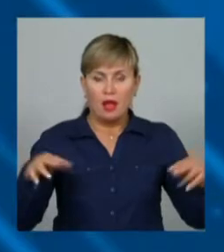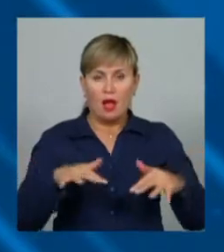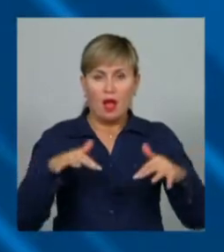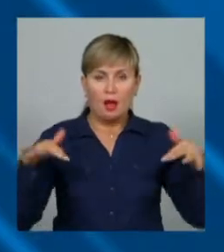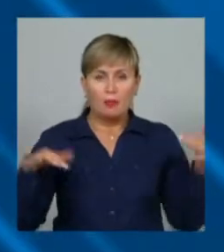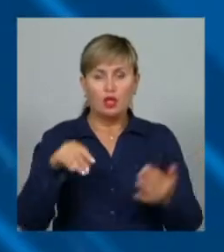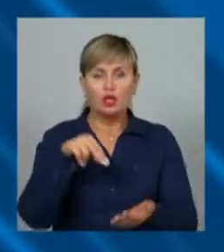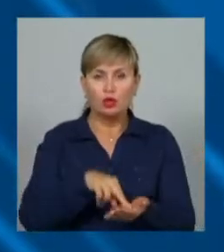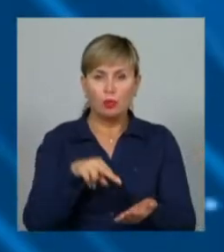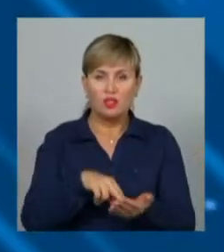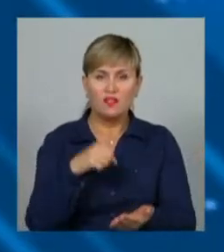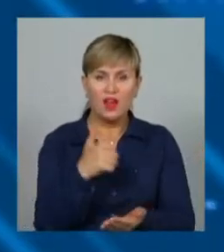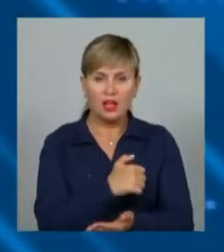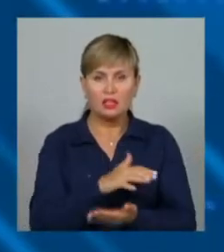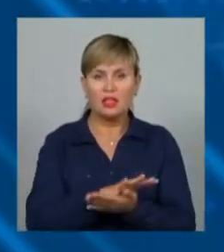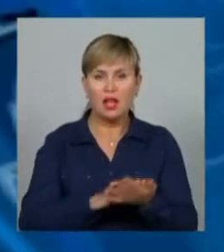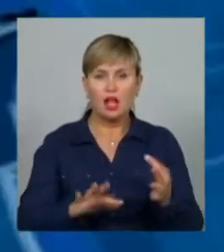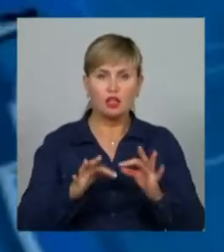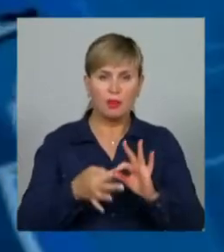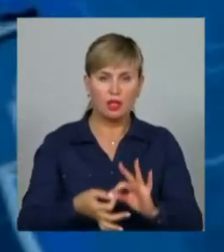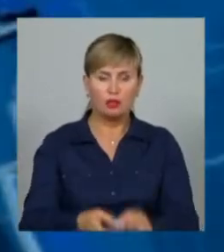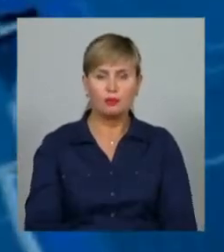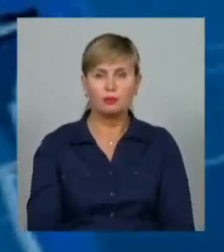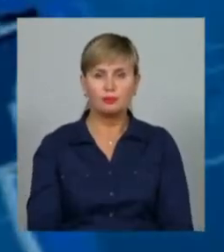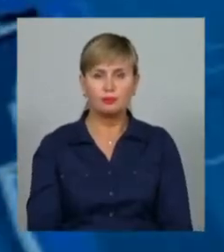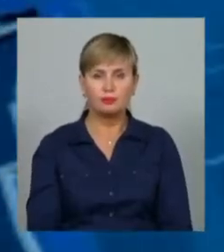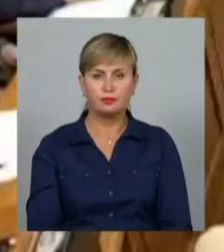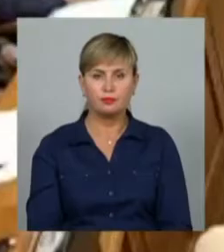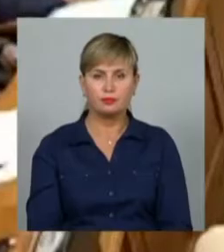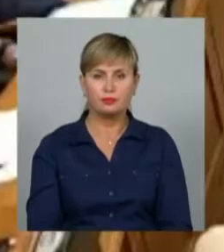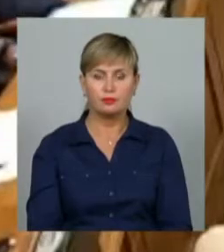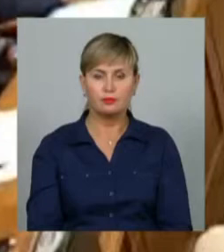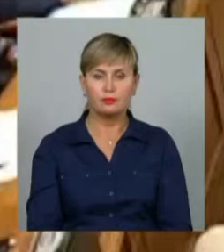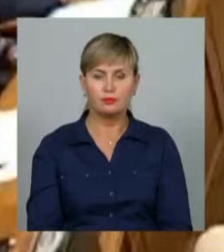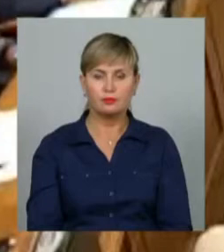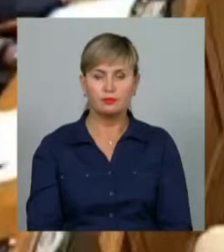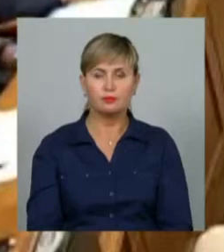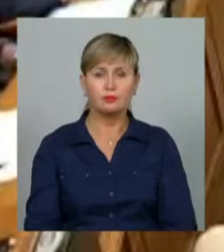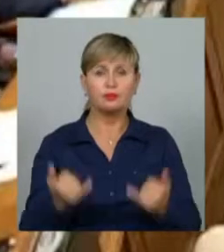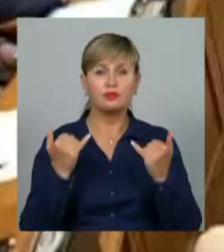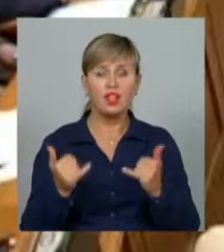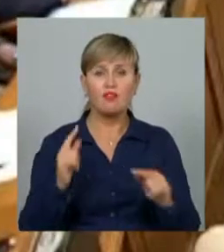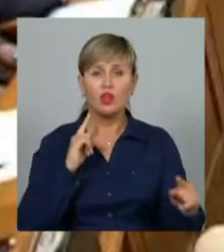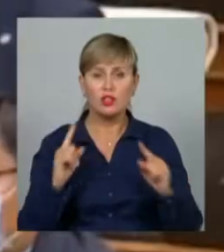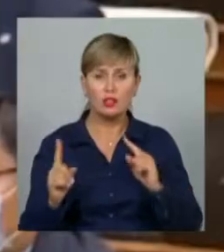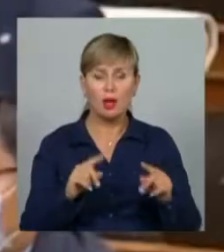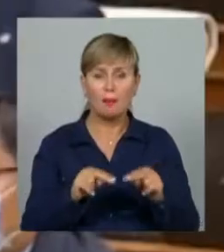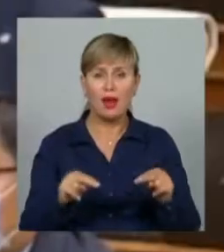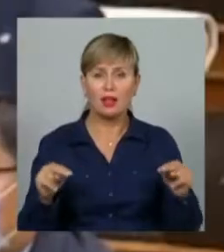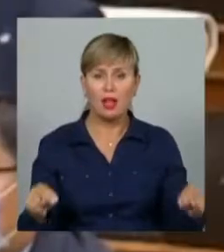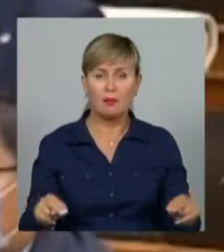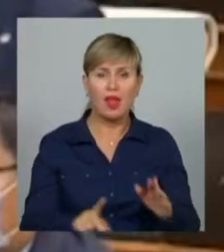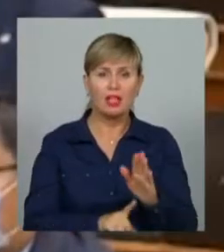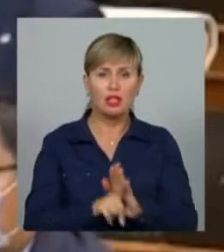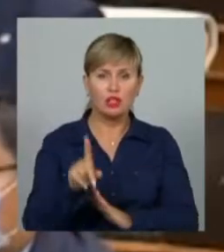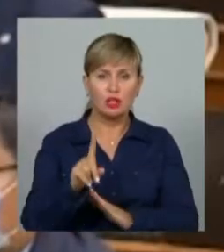стоимости вакцин. Айнарфина Рикпаева обо всем по порядку. Сегодняшнее заседание Нижней палаты парламента